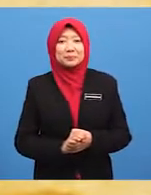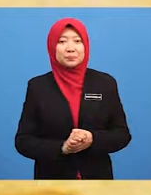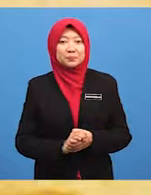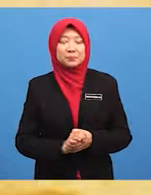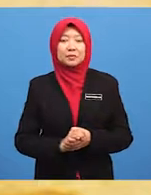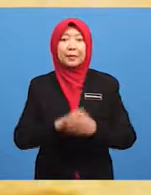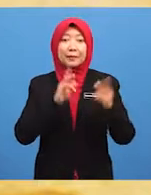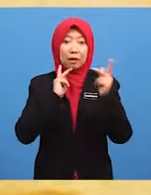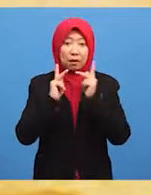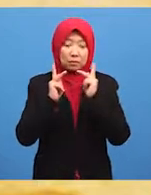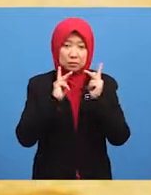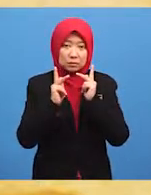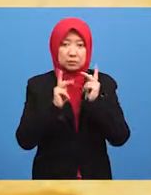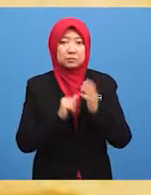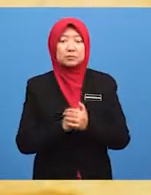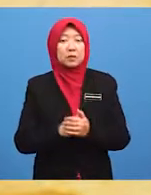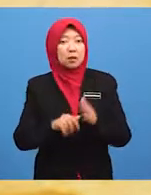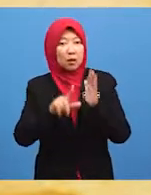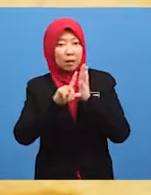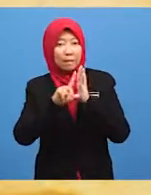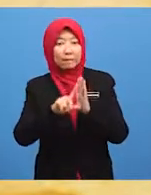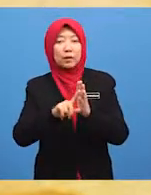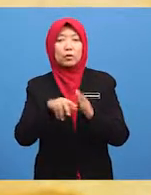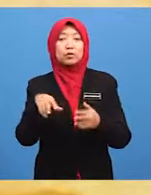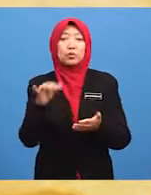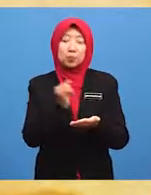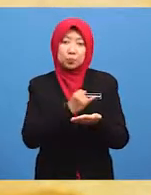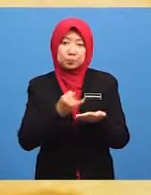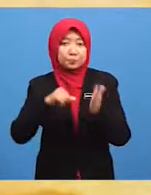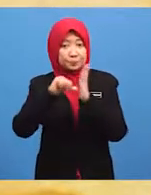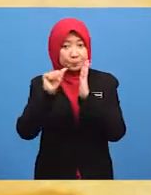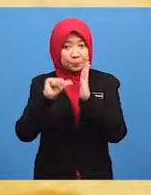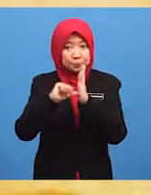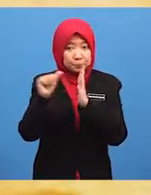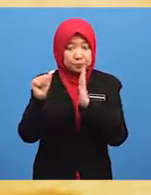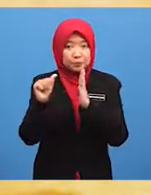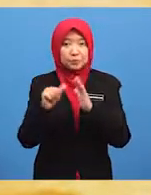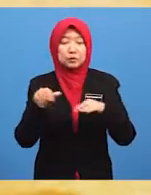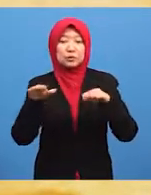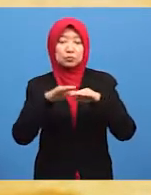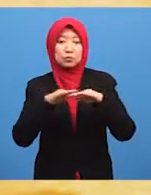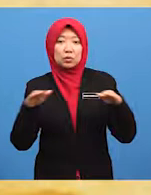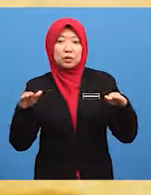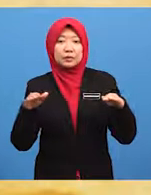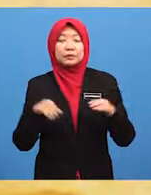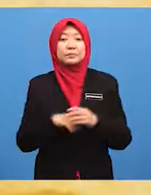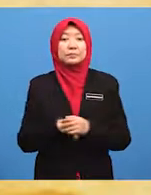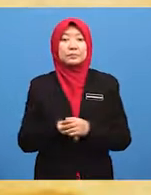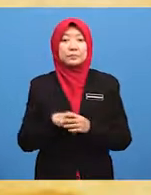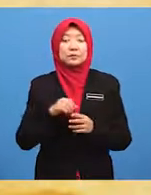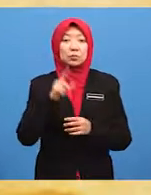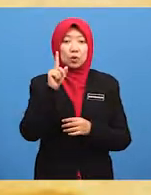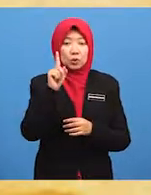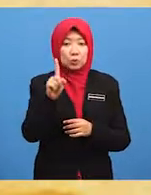kata, ungkapan, lambang yang ditulis atau diukir pada permukaan sesuatu objek.